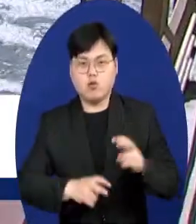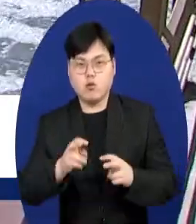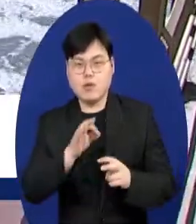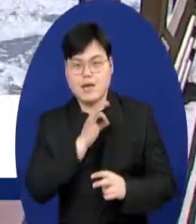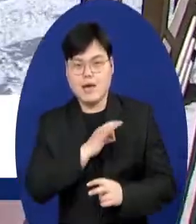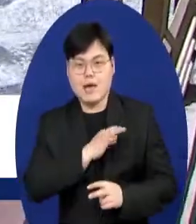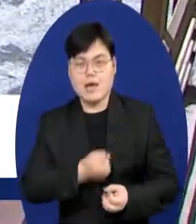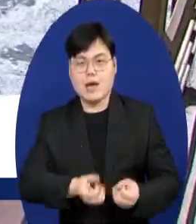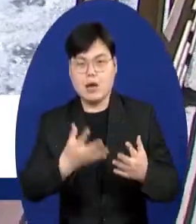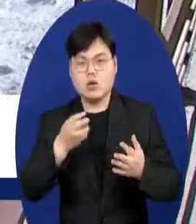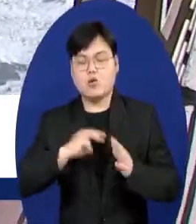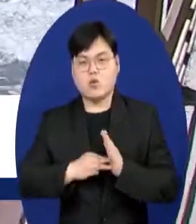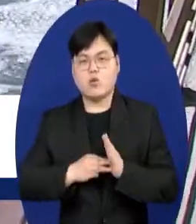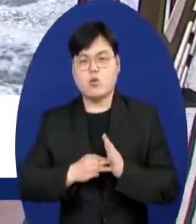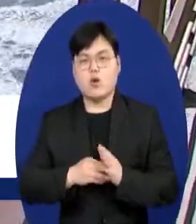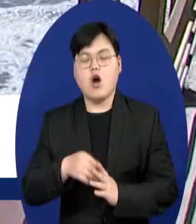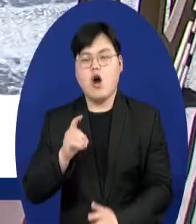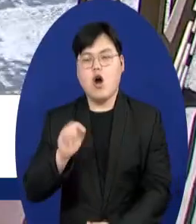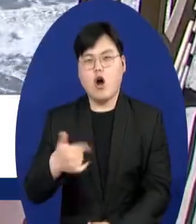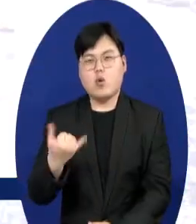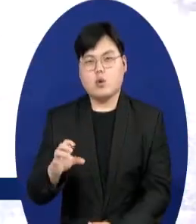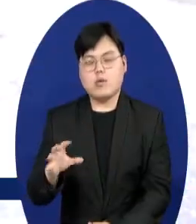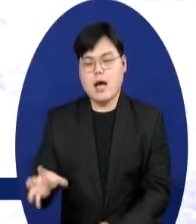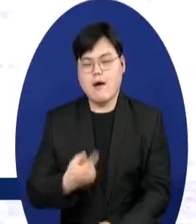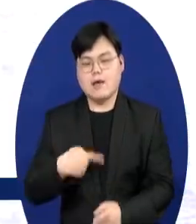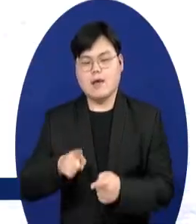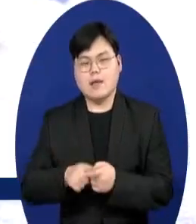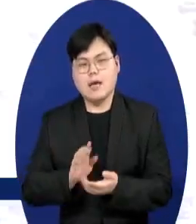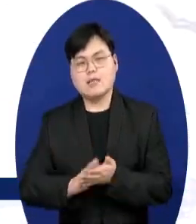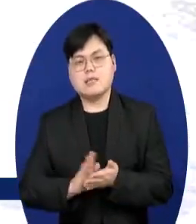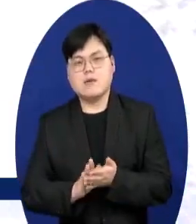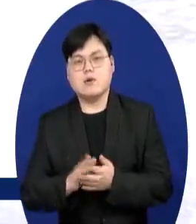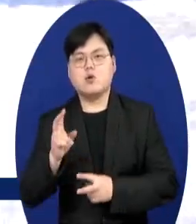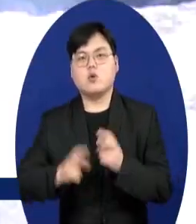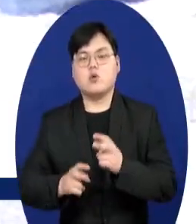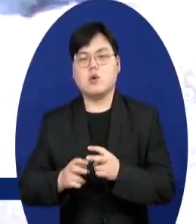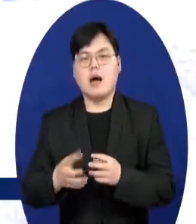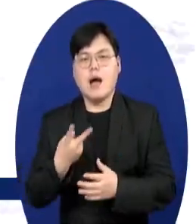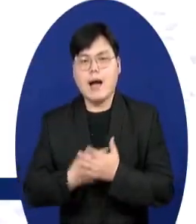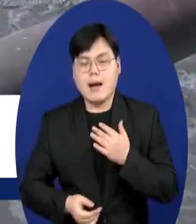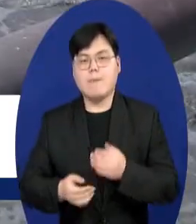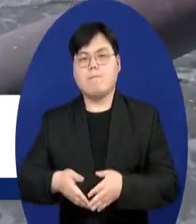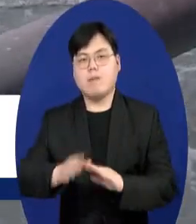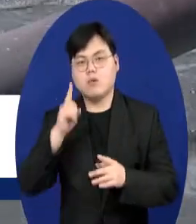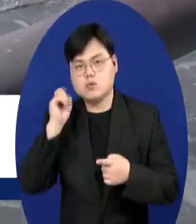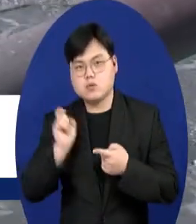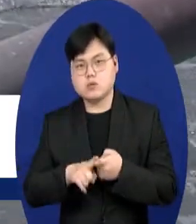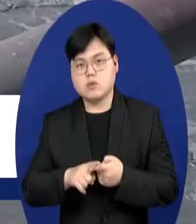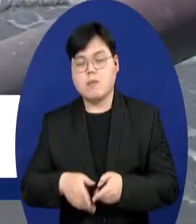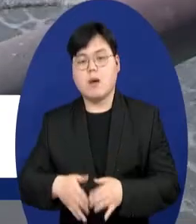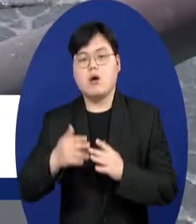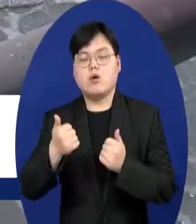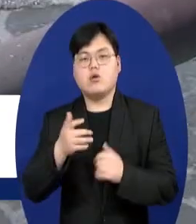оруулахар төлөвлөсөн байна. Мөн хаягдл усыг дахин боловсруулах үйлдвэрлэгч байгуулахар зорж байна. Ингэснээр төв